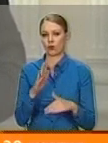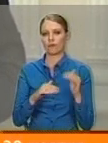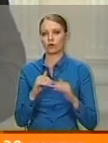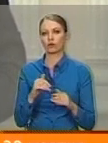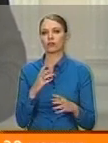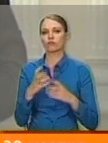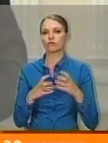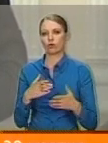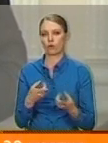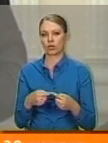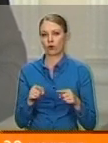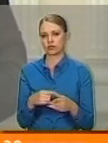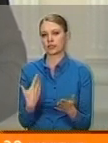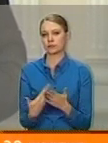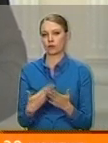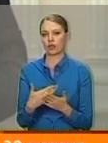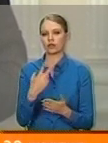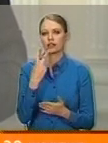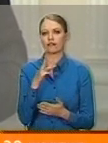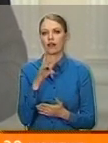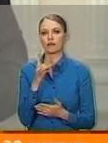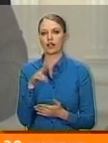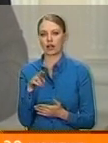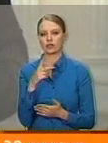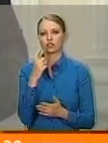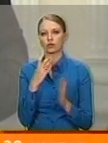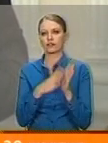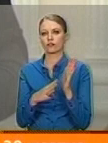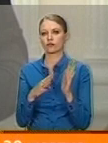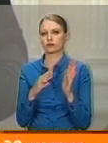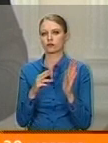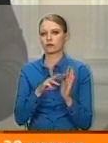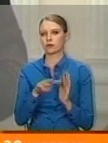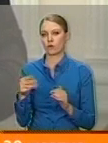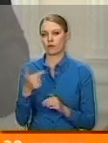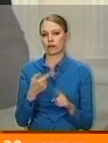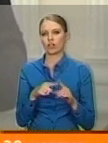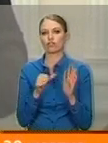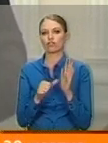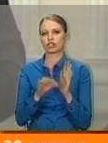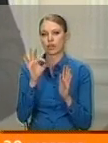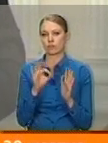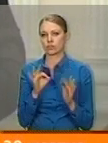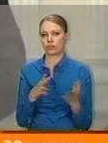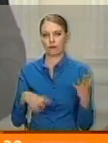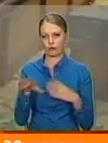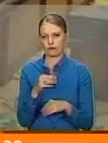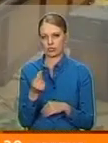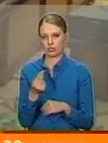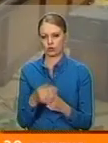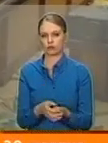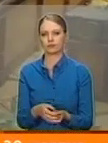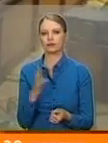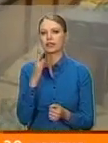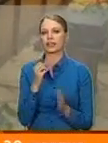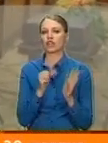международных организаций порядка 2 миллиарда 197 миллионов гривен. Это 60% от всей суммы.